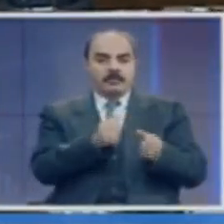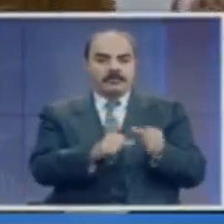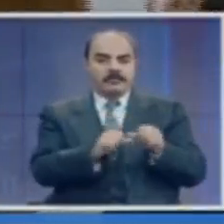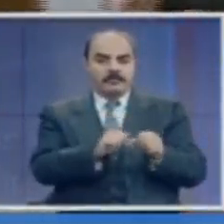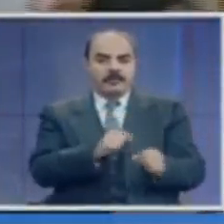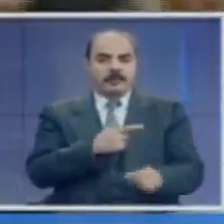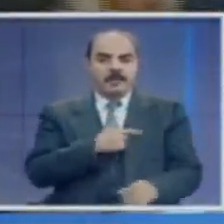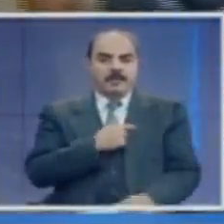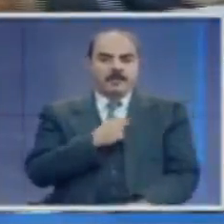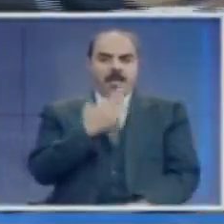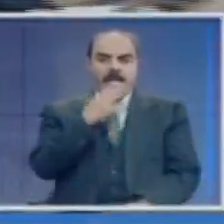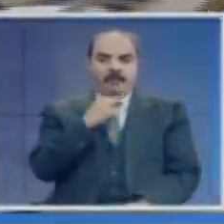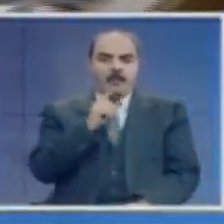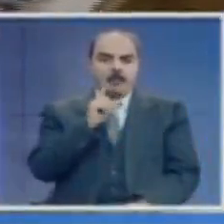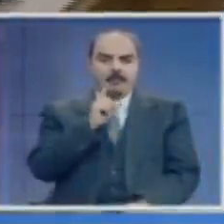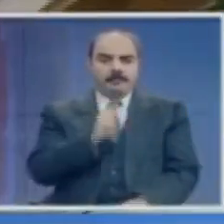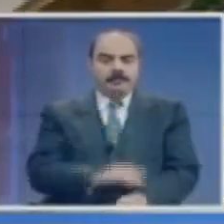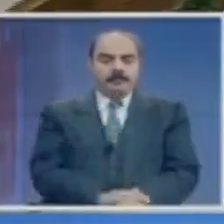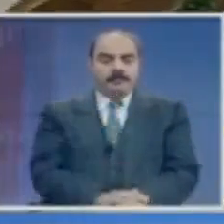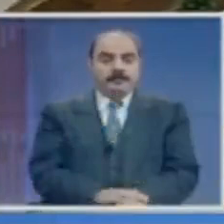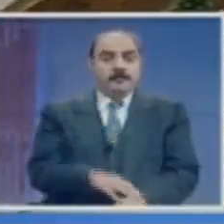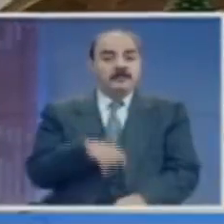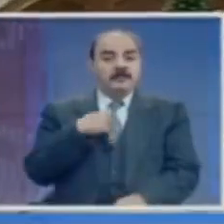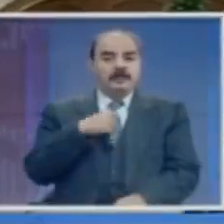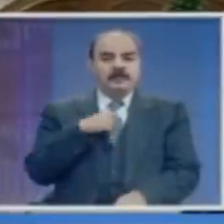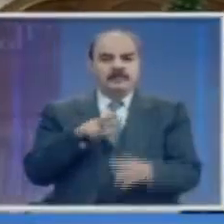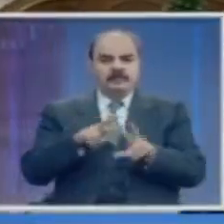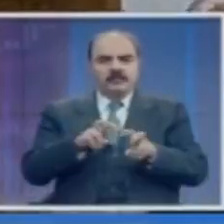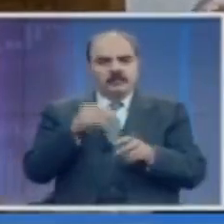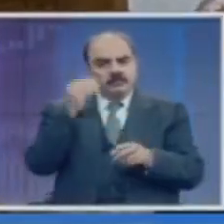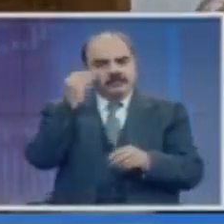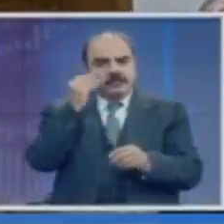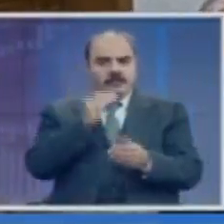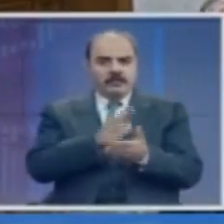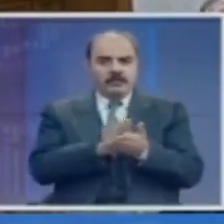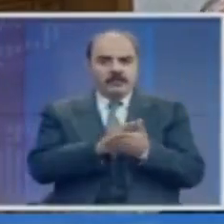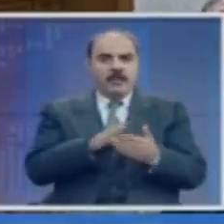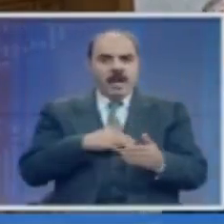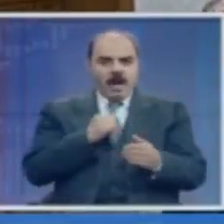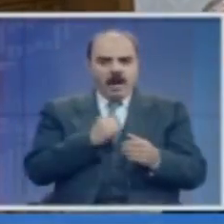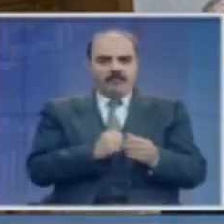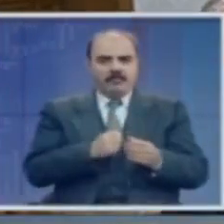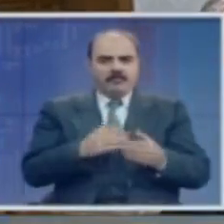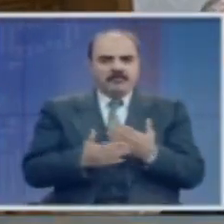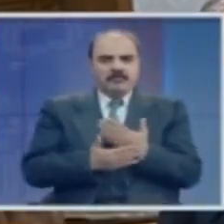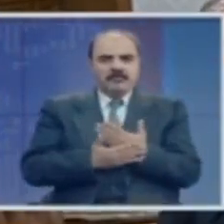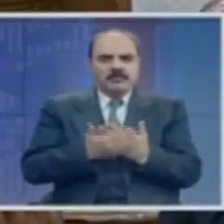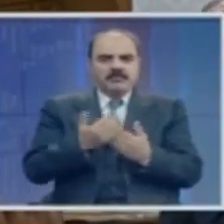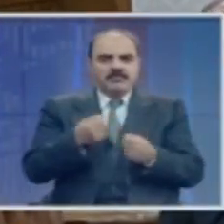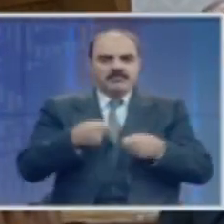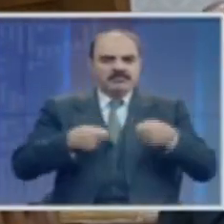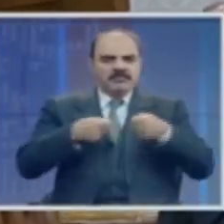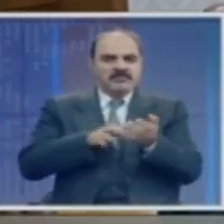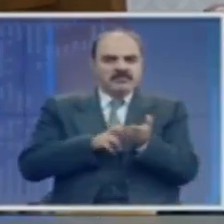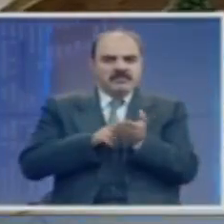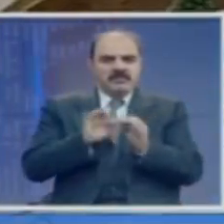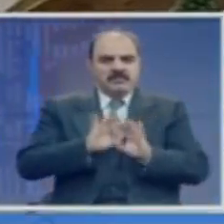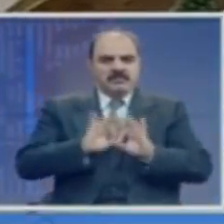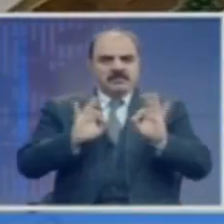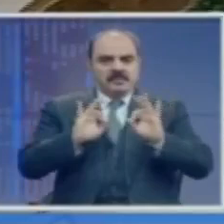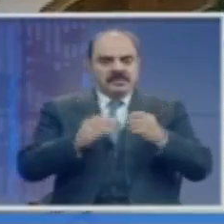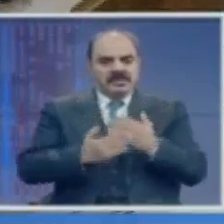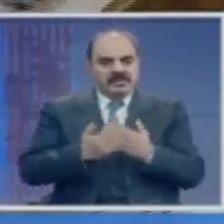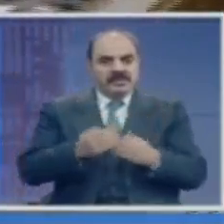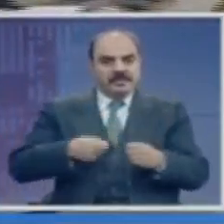الروسية للطاقة النووية روس أتوم. وأكد الرئيس تطلع مصر إلى محطة الضبعة النووية كصرح جديد